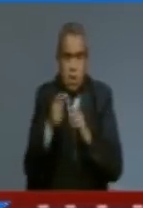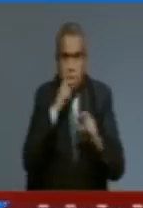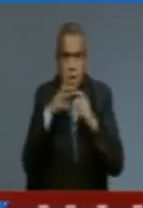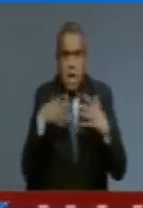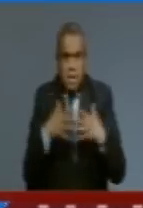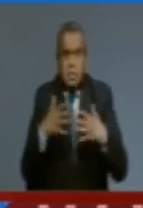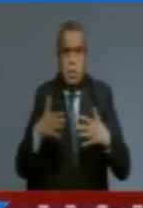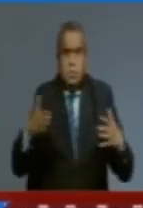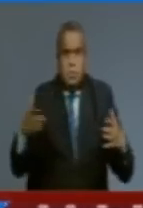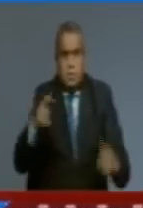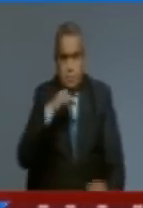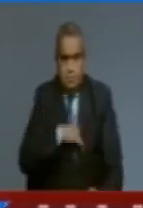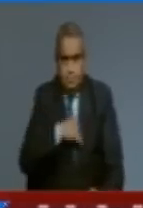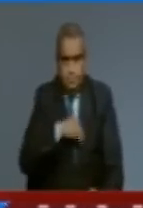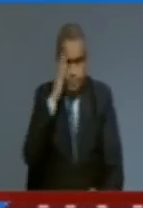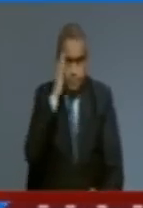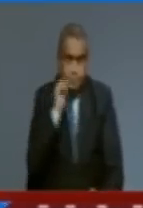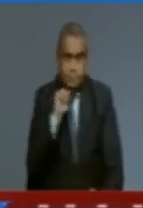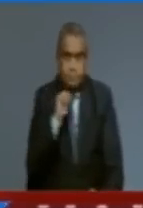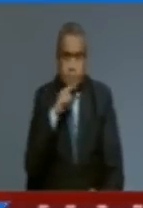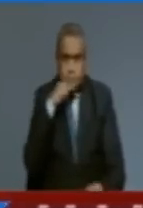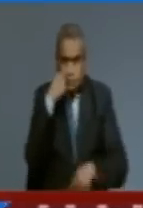نود أن